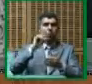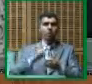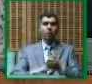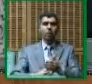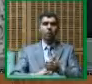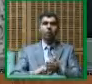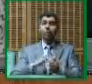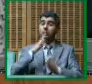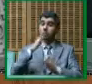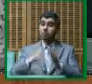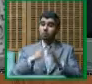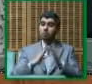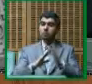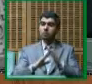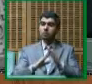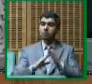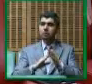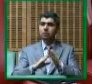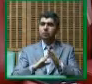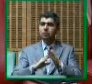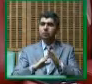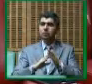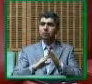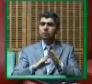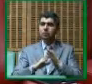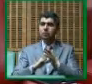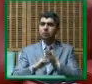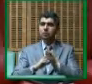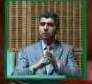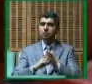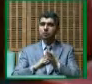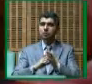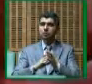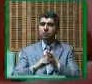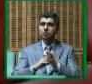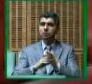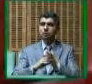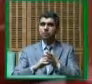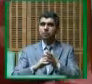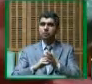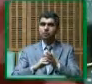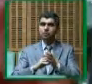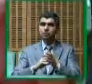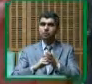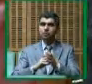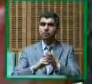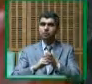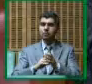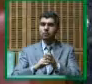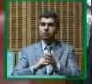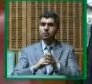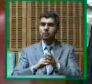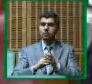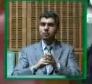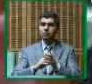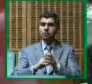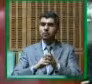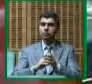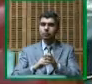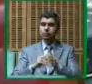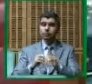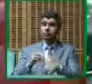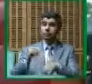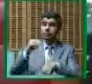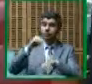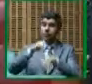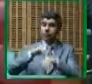كتهلك الاقتصاد ديالنا وكتهلك الإنتاج ديالنا. شكرا سيد الرئيس. شكرا لكم السيد المستشار. تفضل السيد الوزير إذا